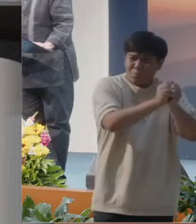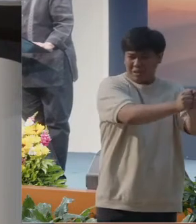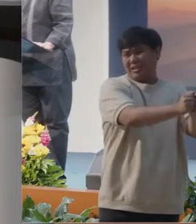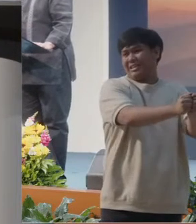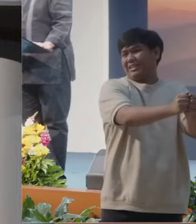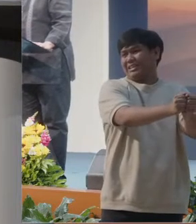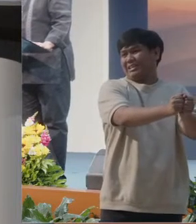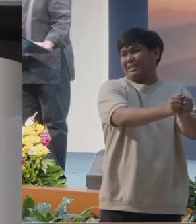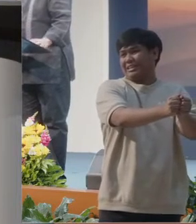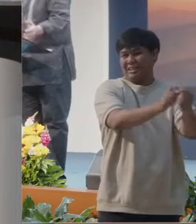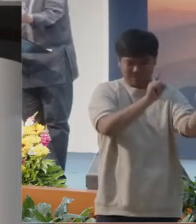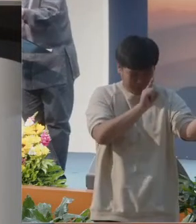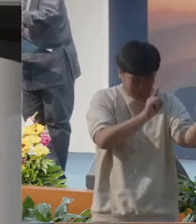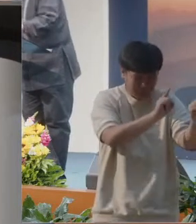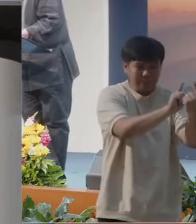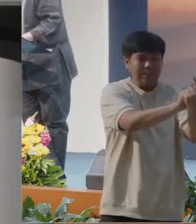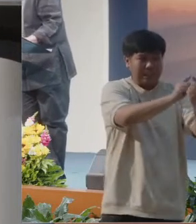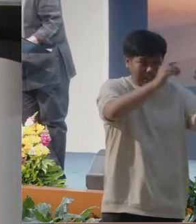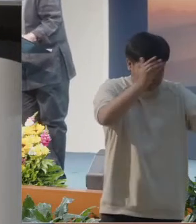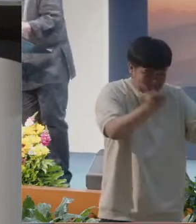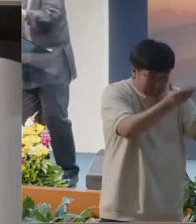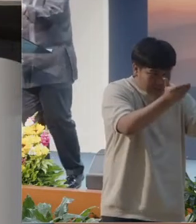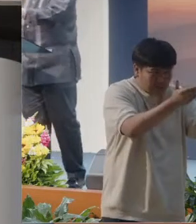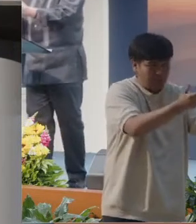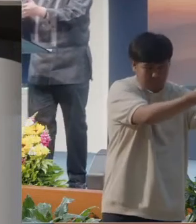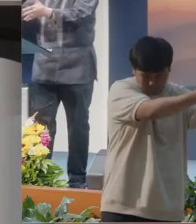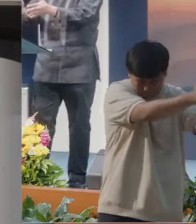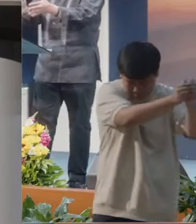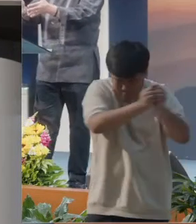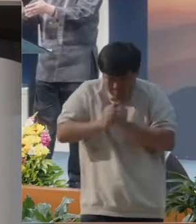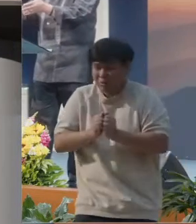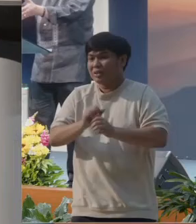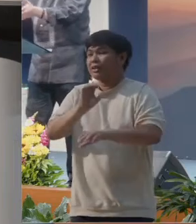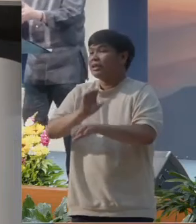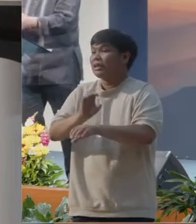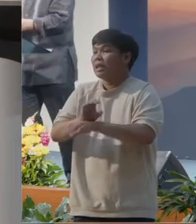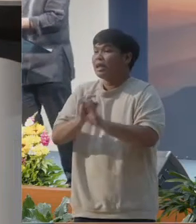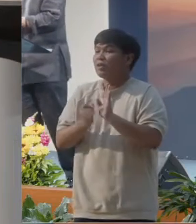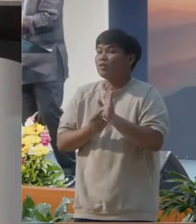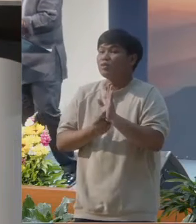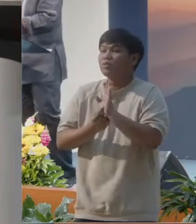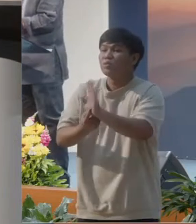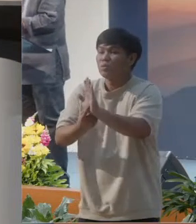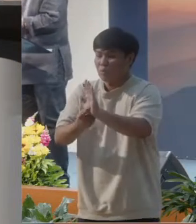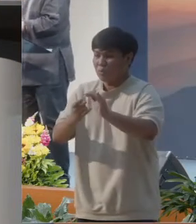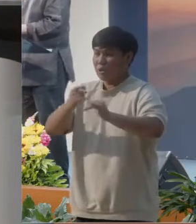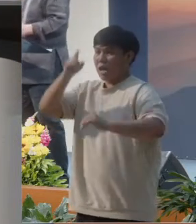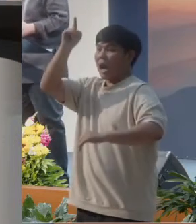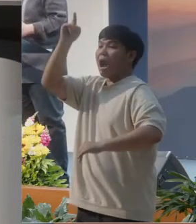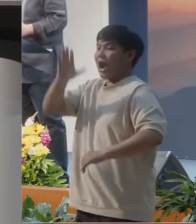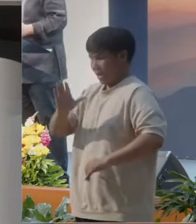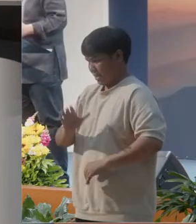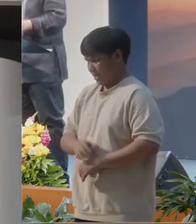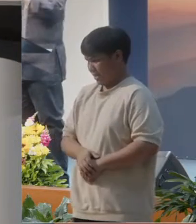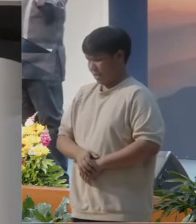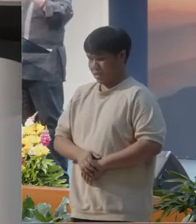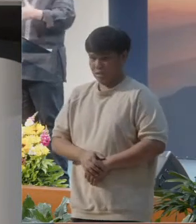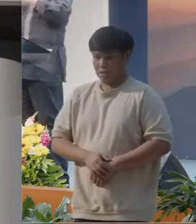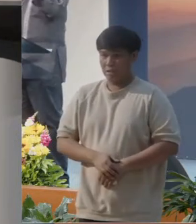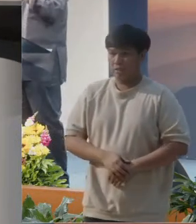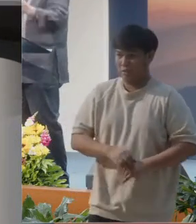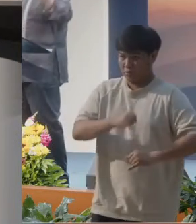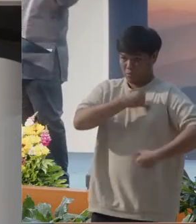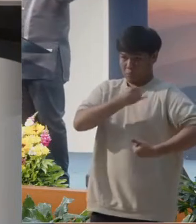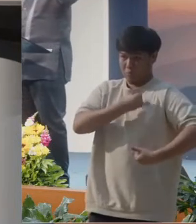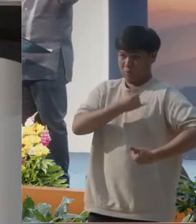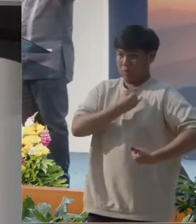Sila'y katagpuin ninyo at hikayatin nyo bumalik. Sapagkat yun ang naging pakita sa atin ni Josue. Hindi po siya lumayo. Nung nalaman